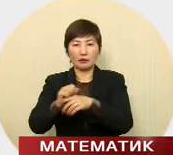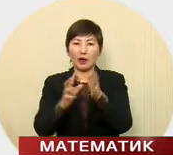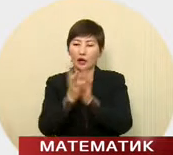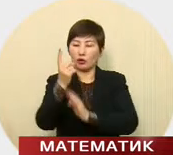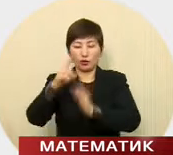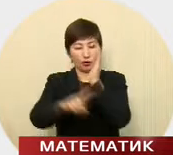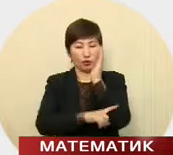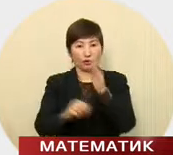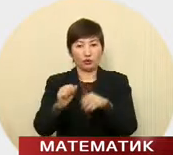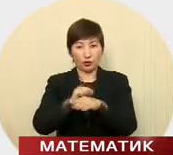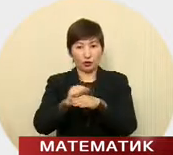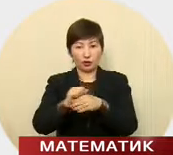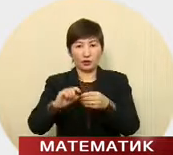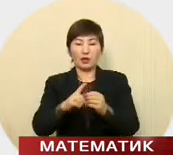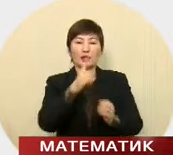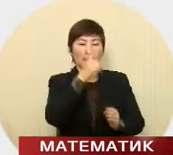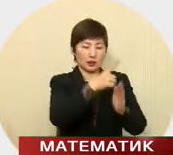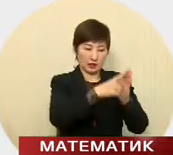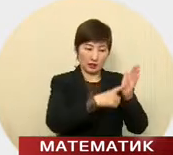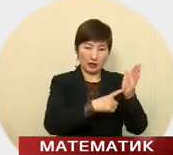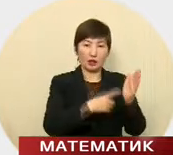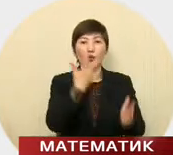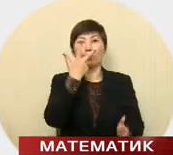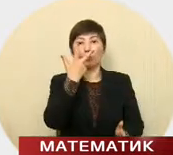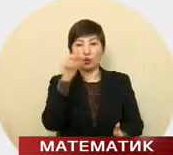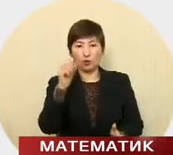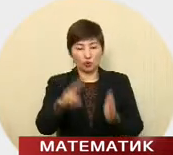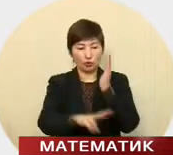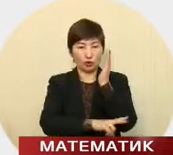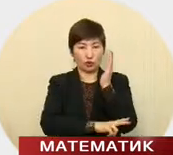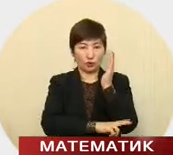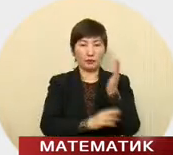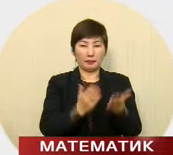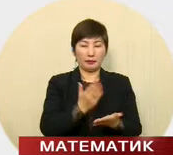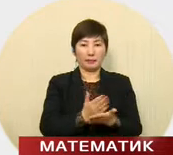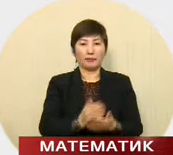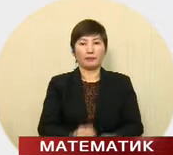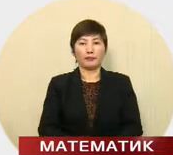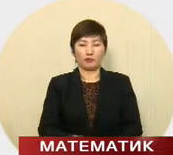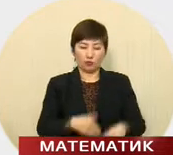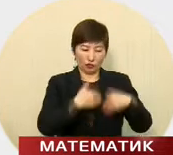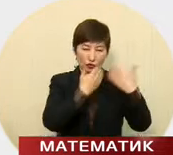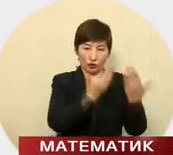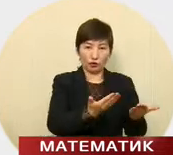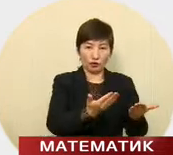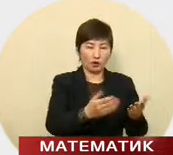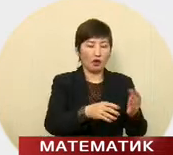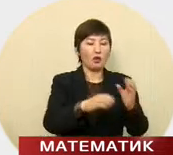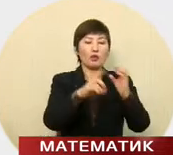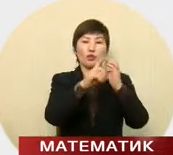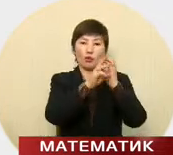байна. За нэг сарыг 30 хоног гэж авч үзээрэй гэсэн байна. За тэгвэл өгөгдлөөр дугуй